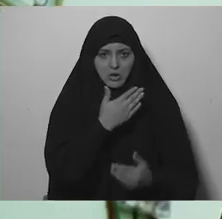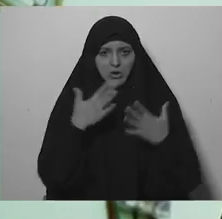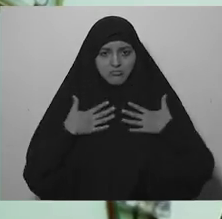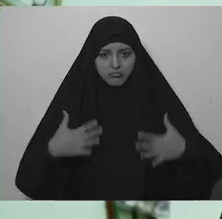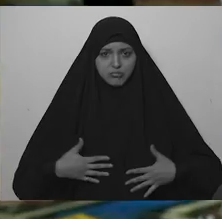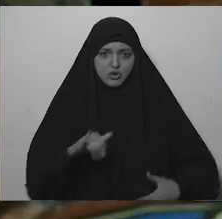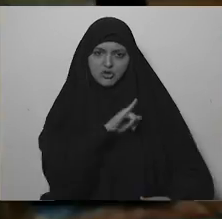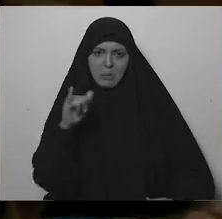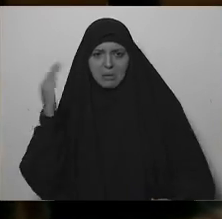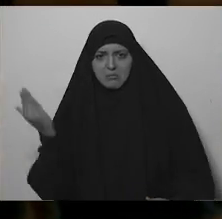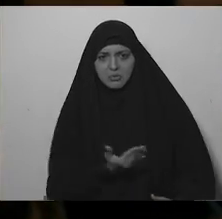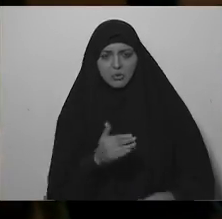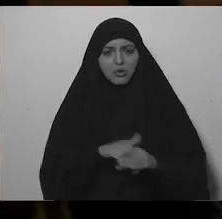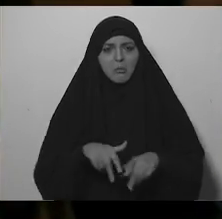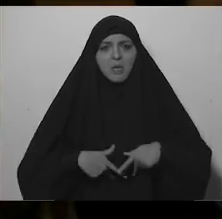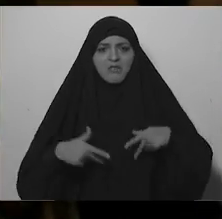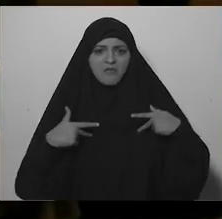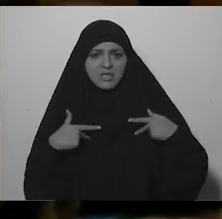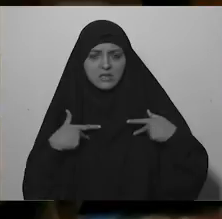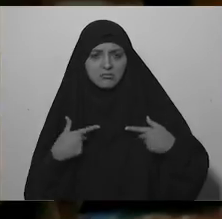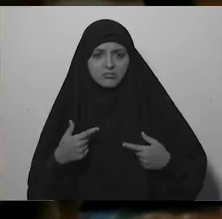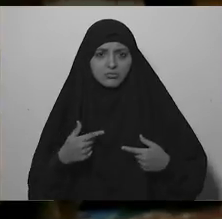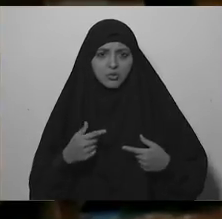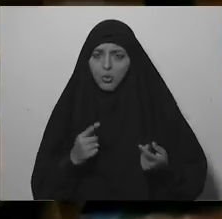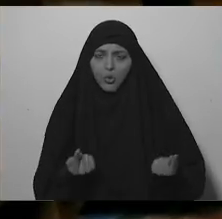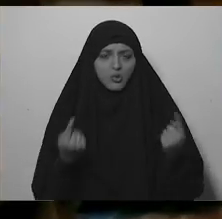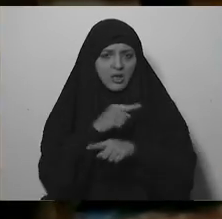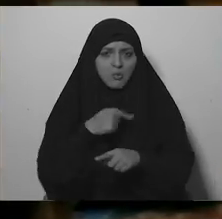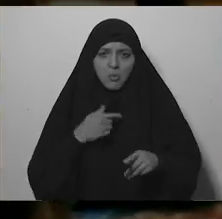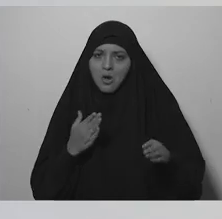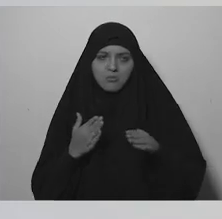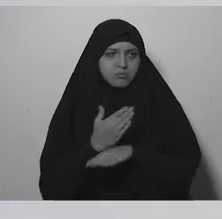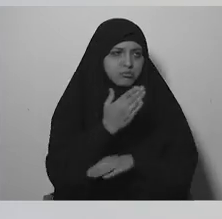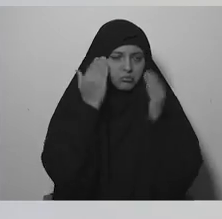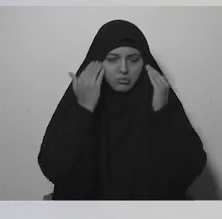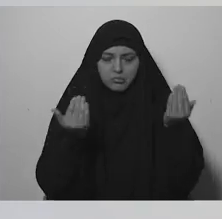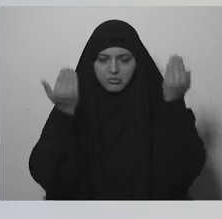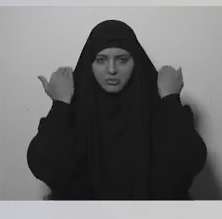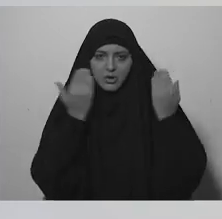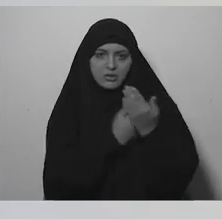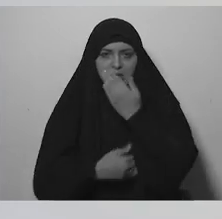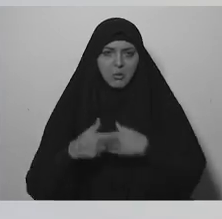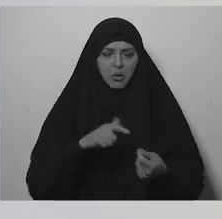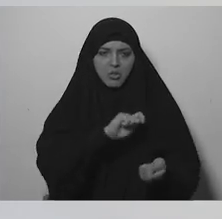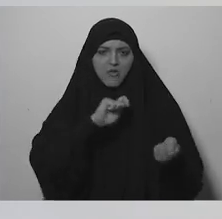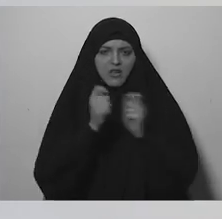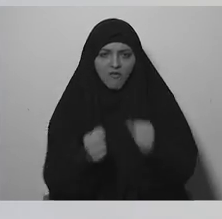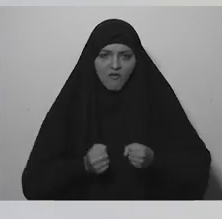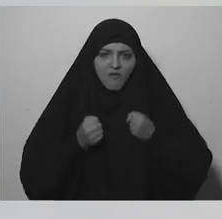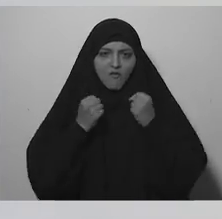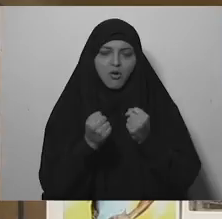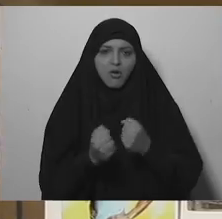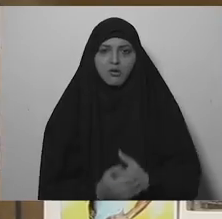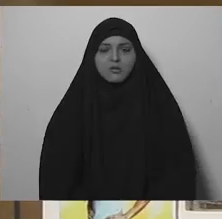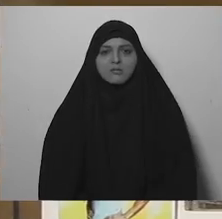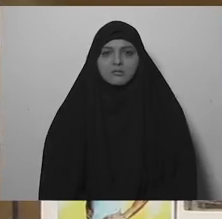déficience physique n'était jamais un obstacle. Alors, bien que j'ai dépassé cette déficience physique, je l'ai transformée en